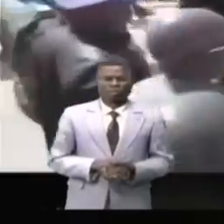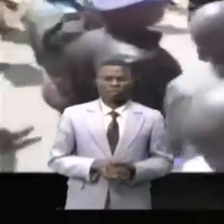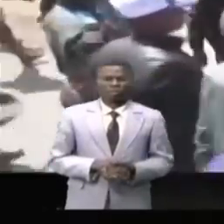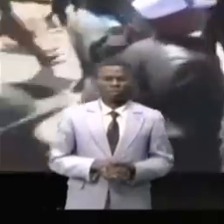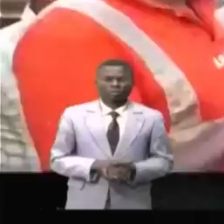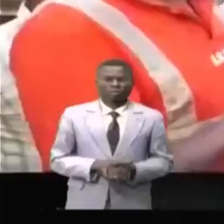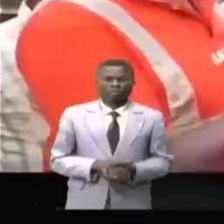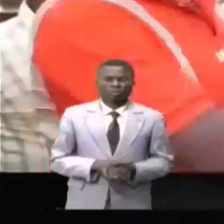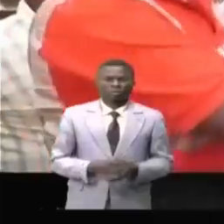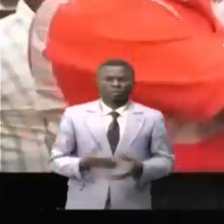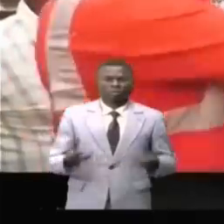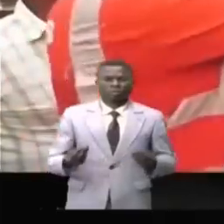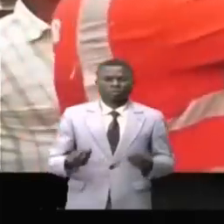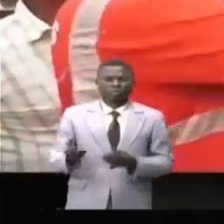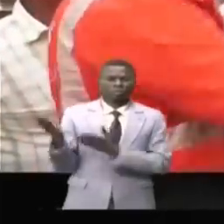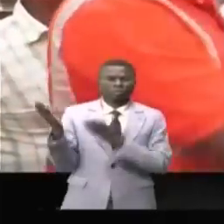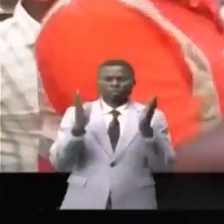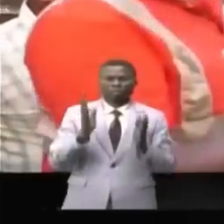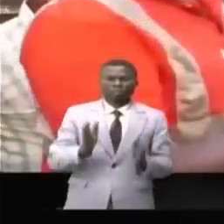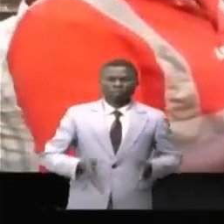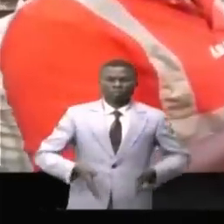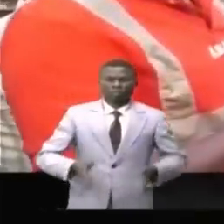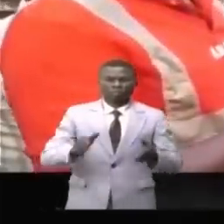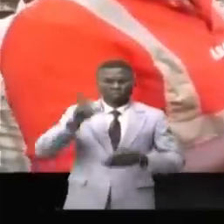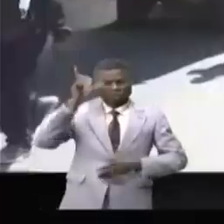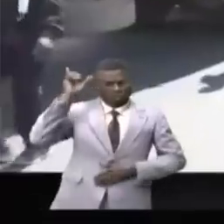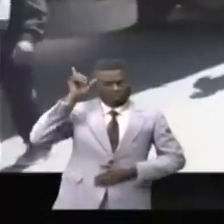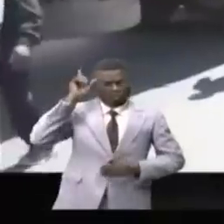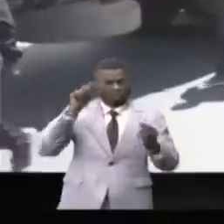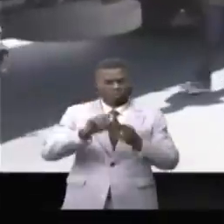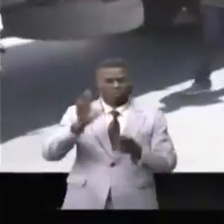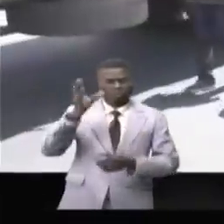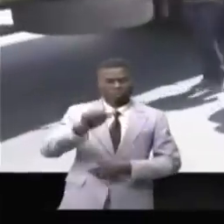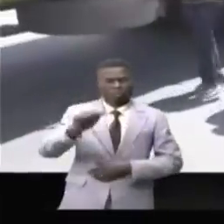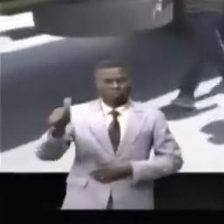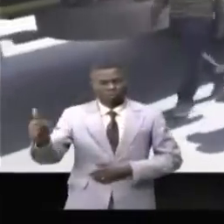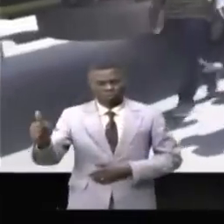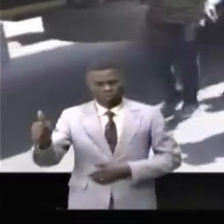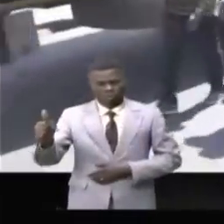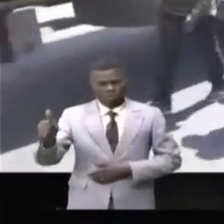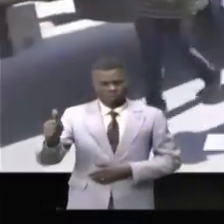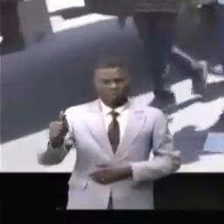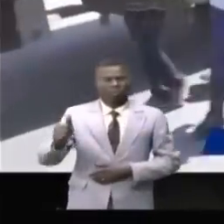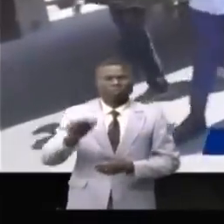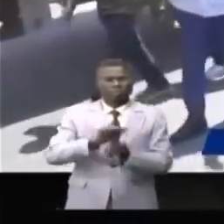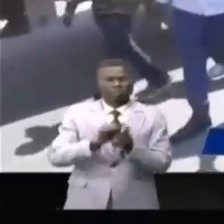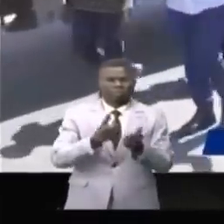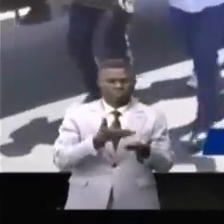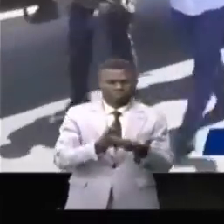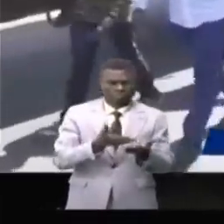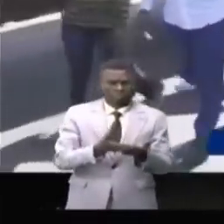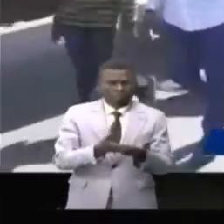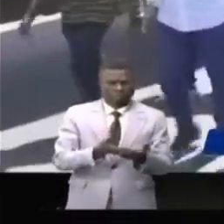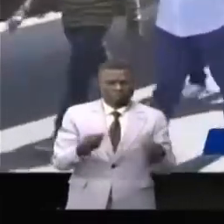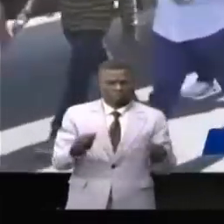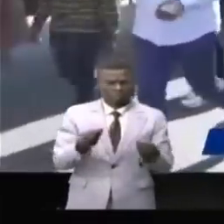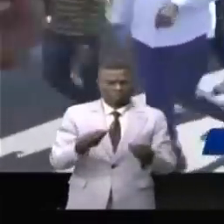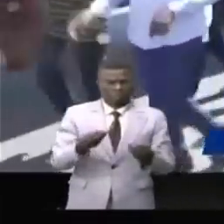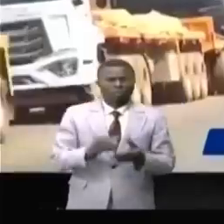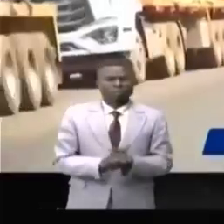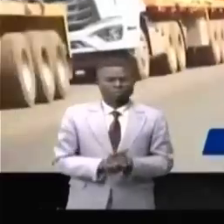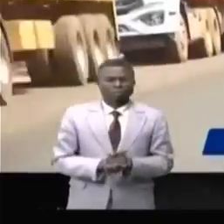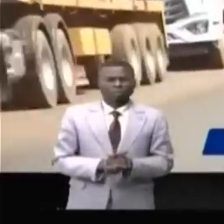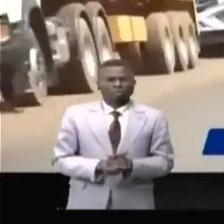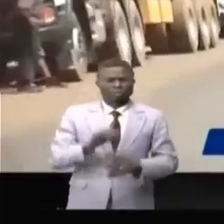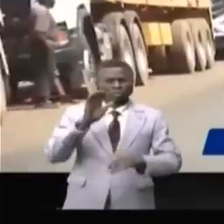la facilitation du trafic sur l'axe Lubumbashi-Kasumbalesa-Sakania démontre son souci de vrai à la résolution des problèmes qui